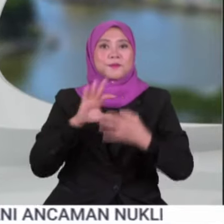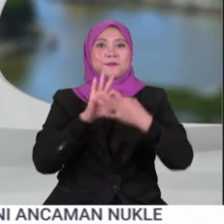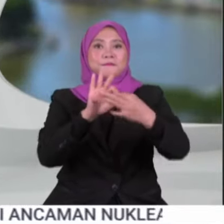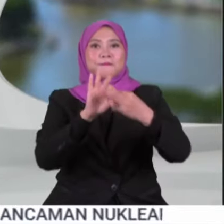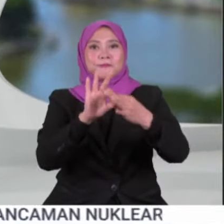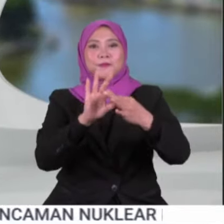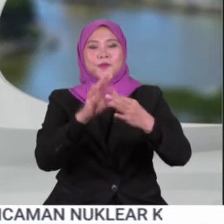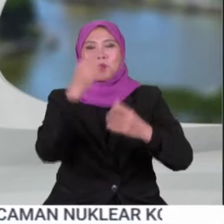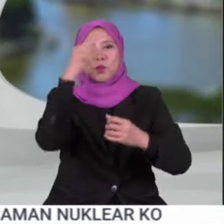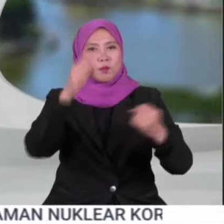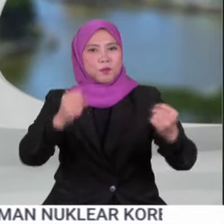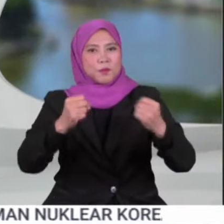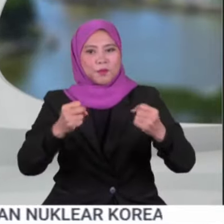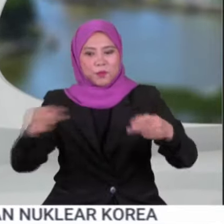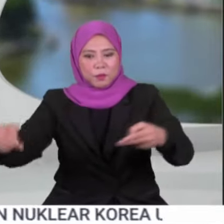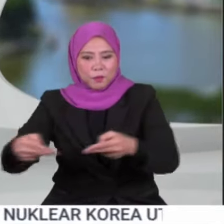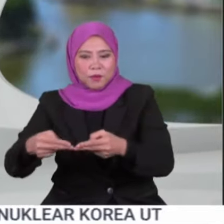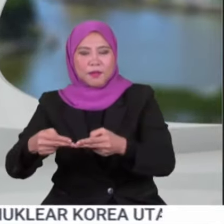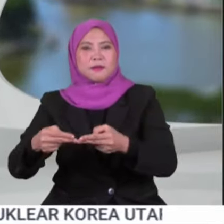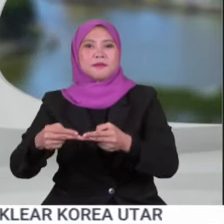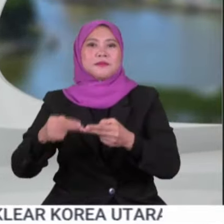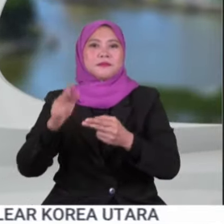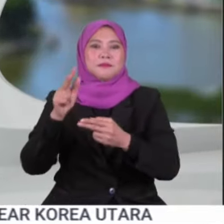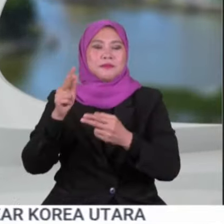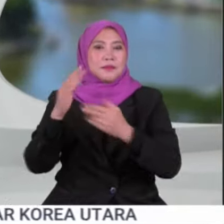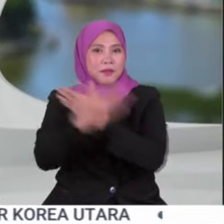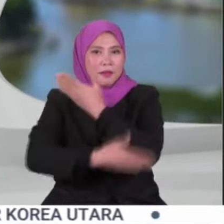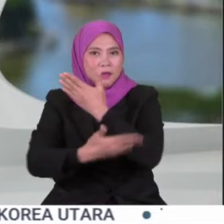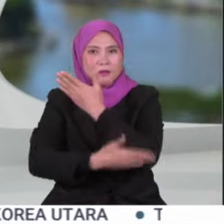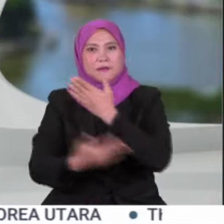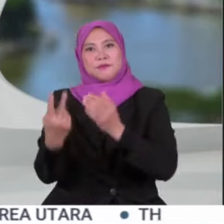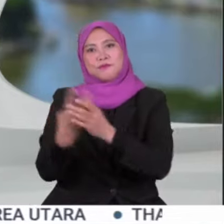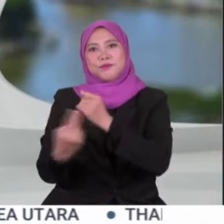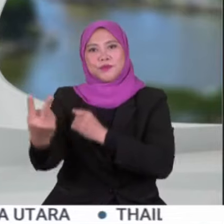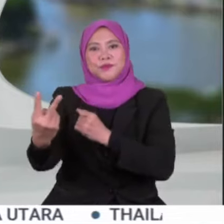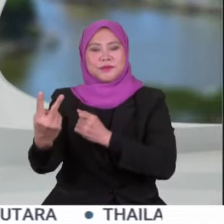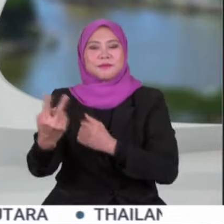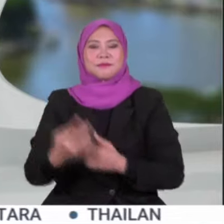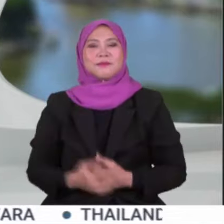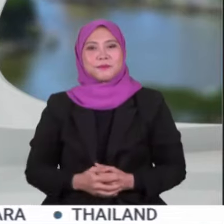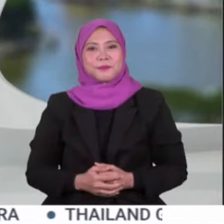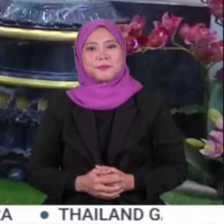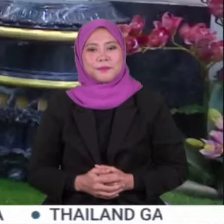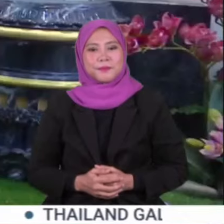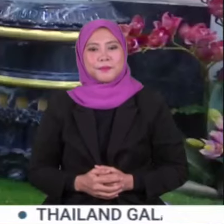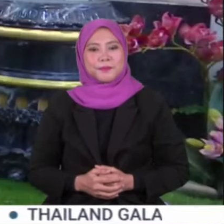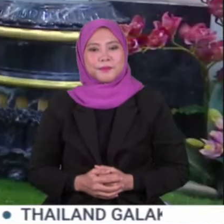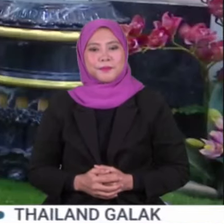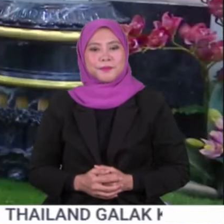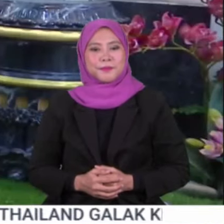kerjasama ini untuk memperkukuhkan hubungan diplomatik antara kedua-dua negara.